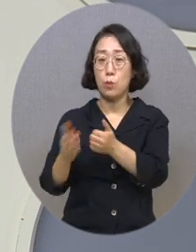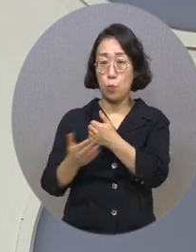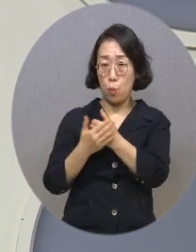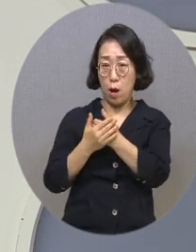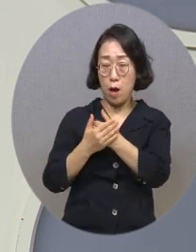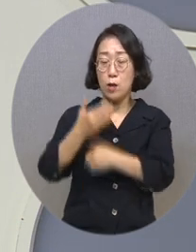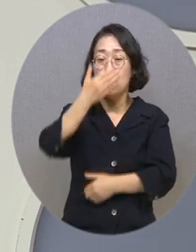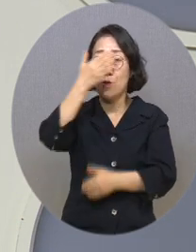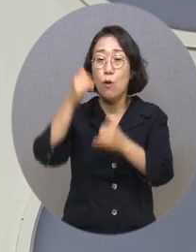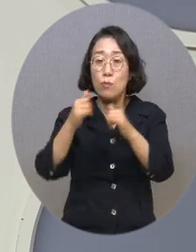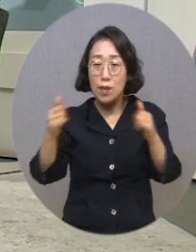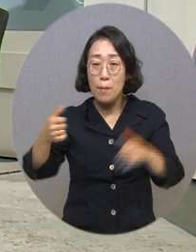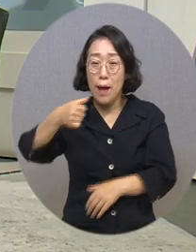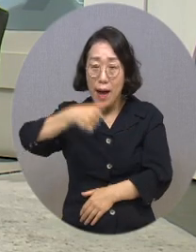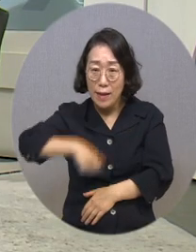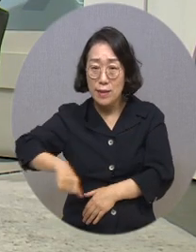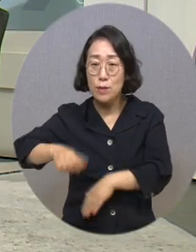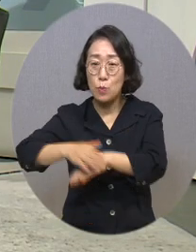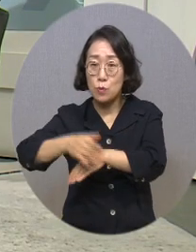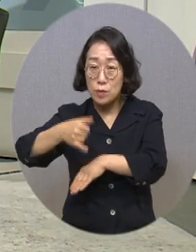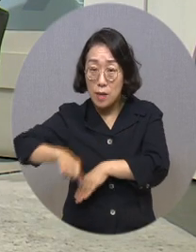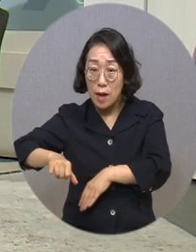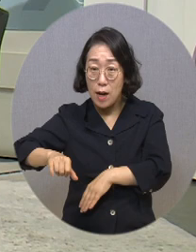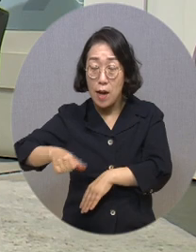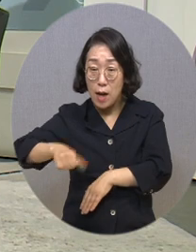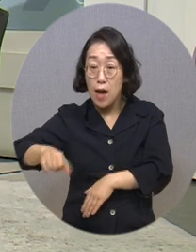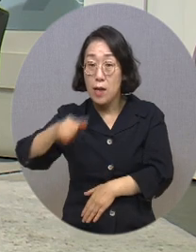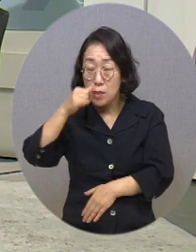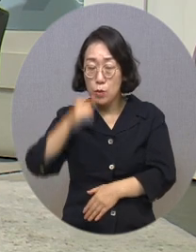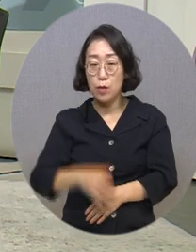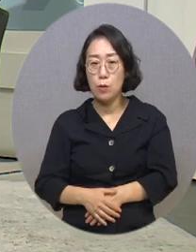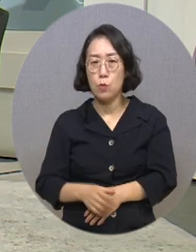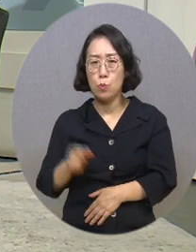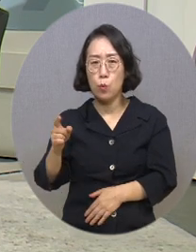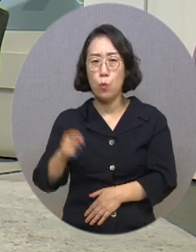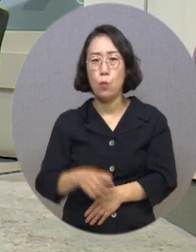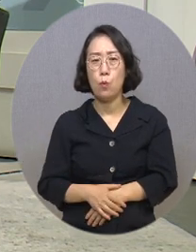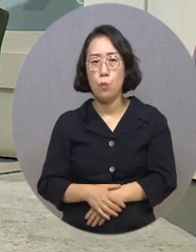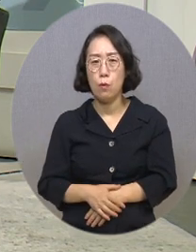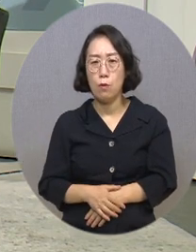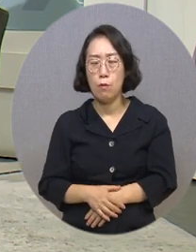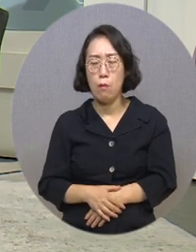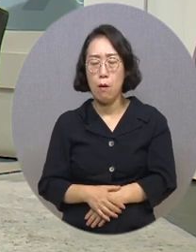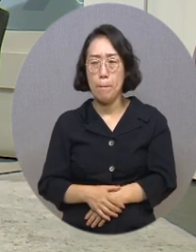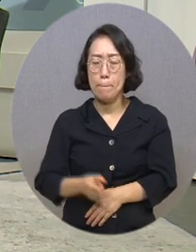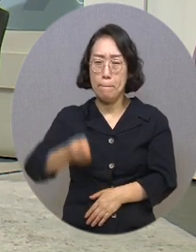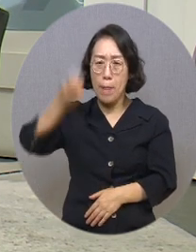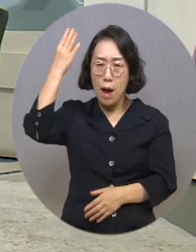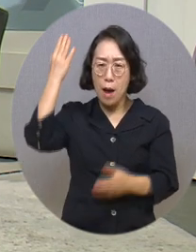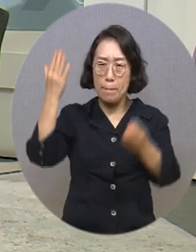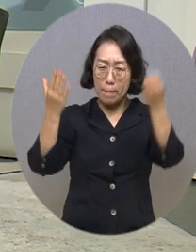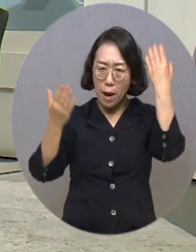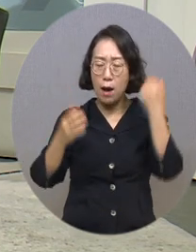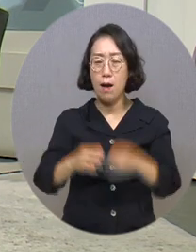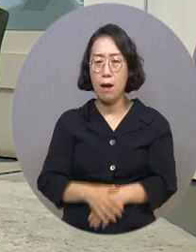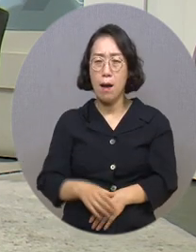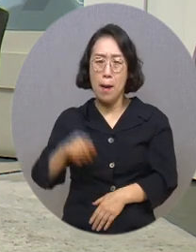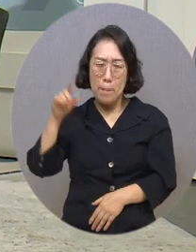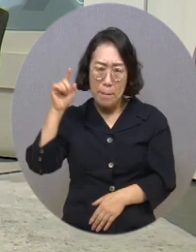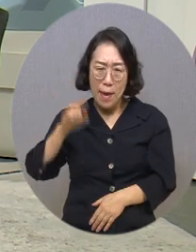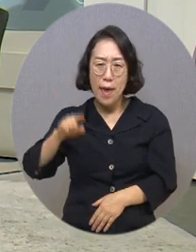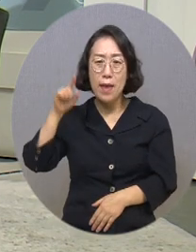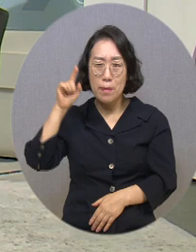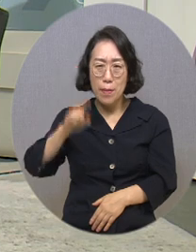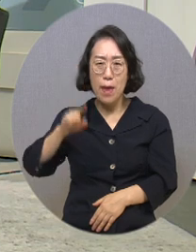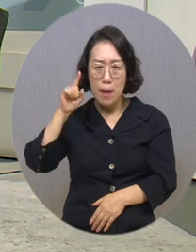손자나 집안에 애들이 있어야 되고 두 번째는 맥혀요. 자꾸만 금방 까먹고 매일 해야 돼. 매일 한두